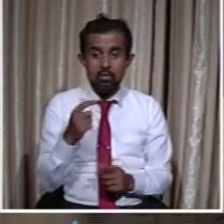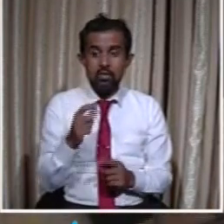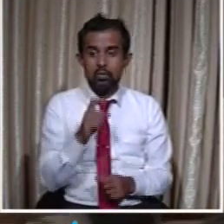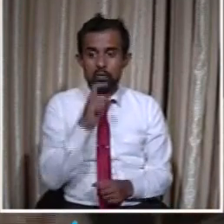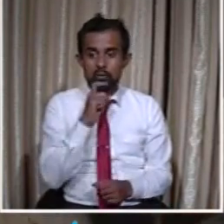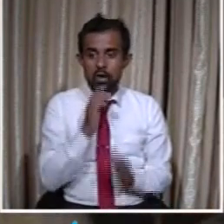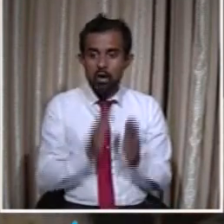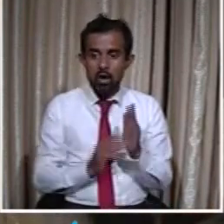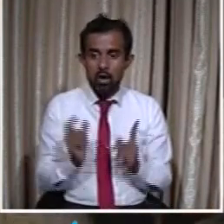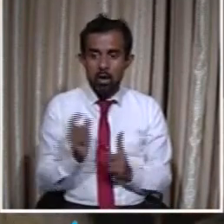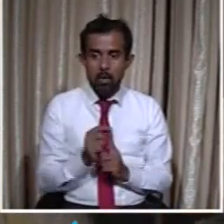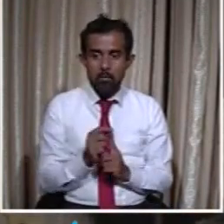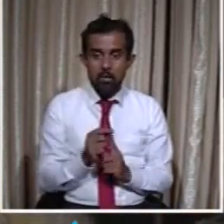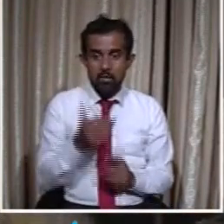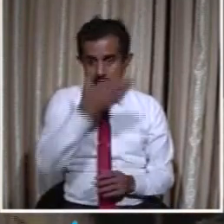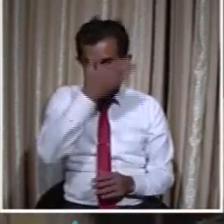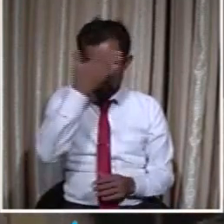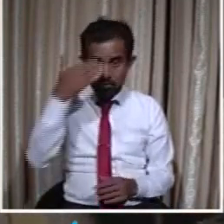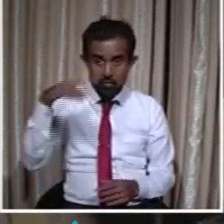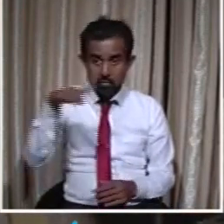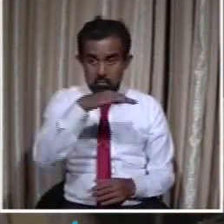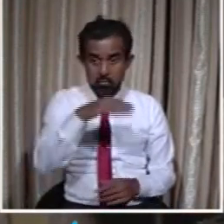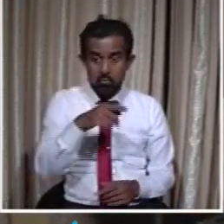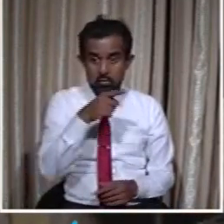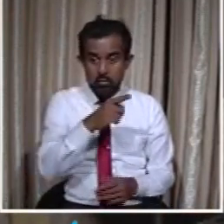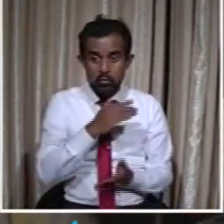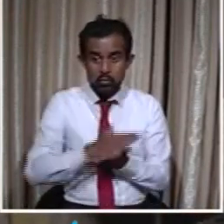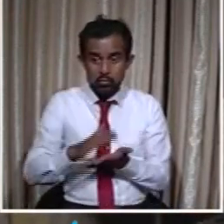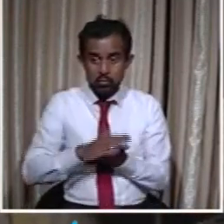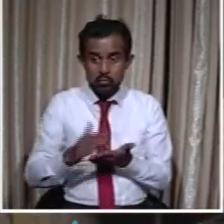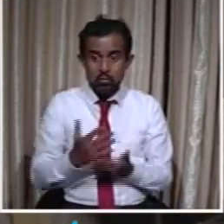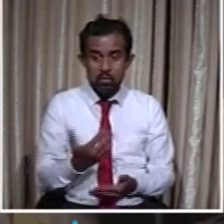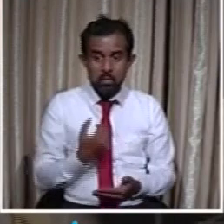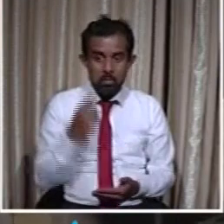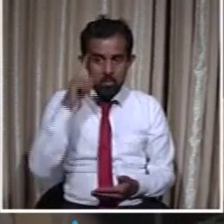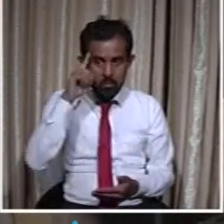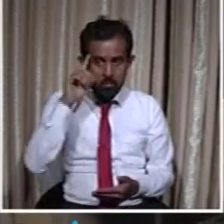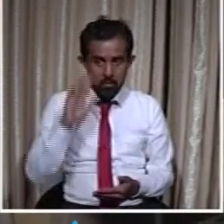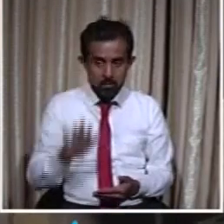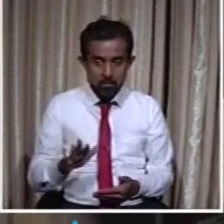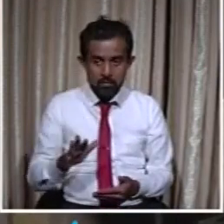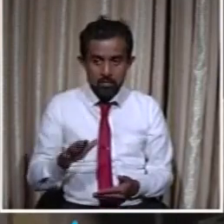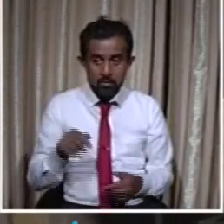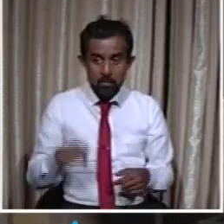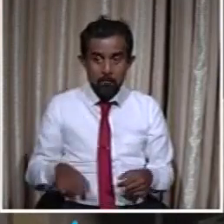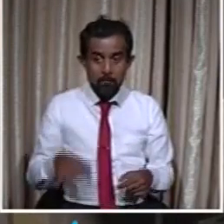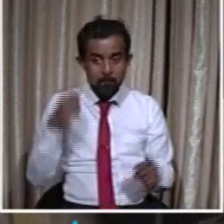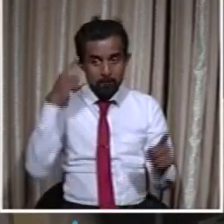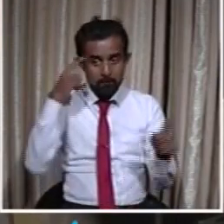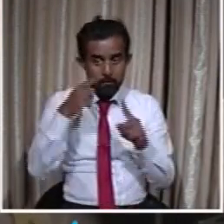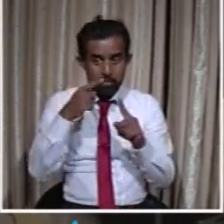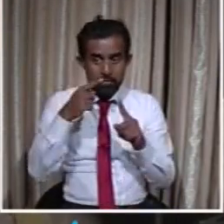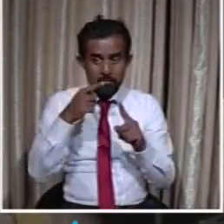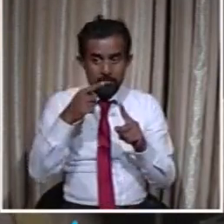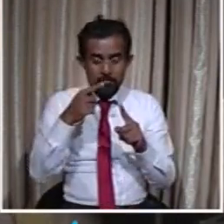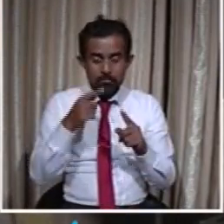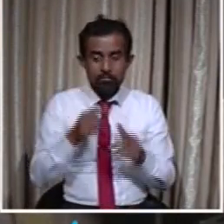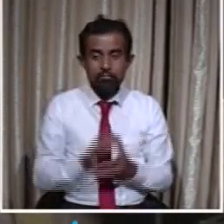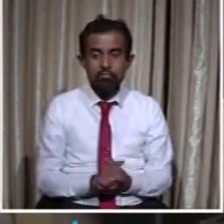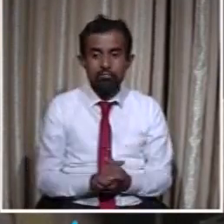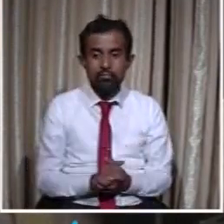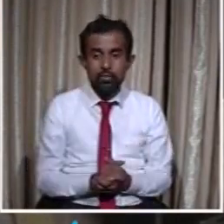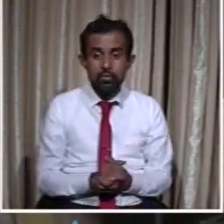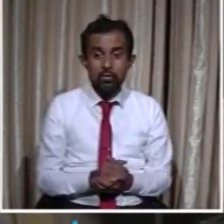கோரிக்கையை நான் உங்களிடம் முன்வைக்கின்றேன். இந்த விடயம் தொடர்பாக அவர்களுடைய பெயர் விவரங்களோடு எழுத்து மூலமாக நான் உங்களிடம் மிக